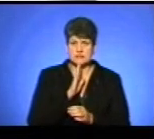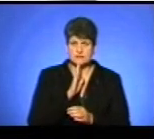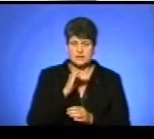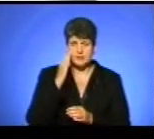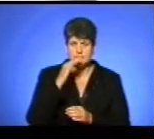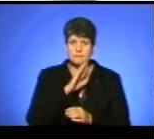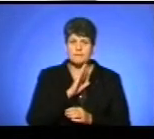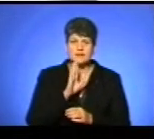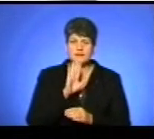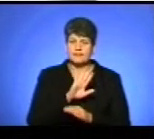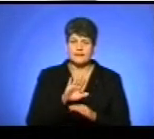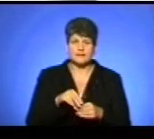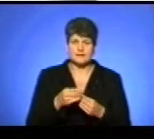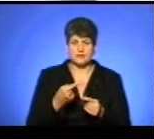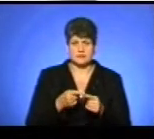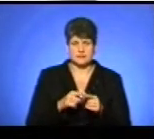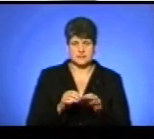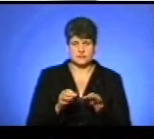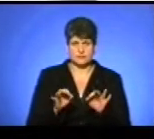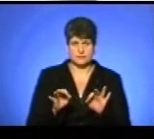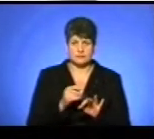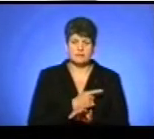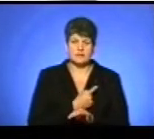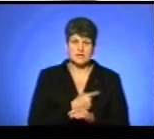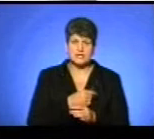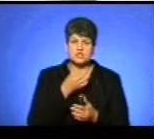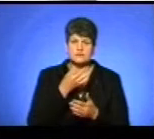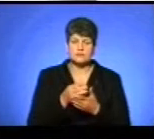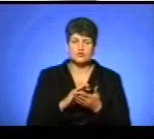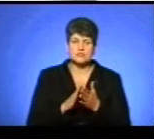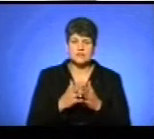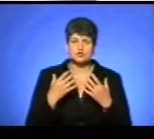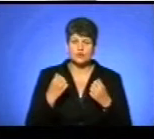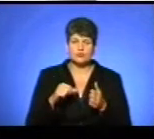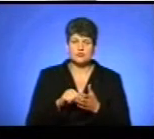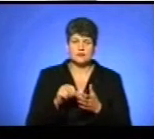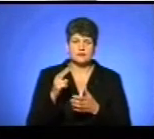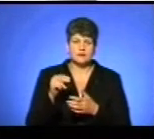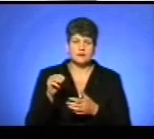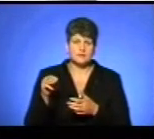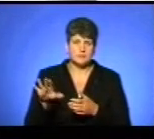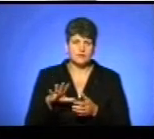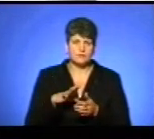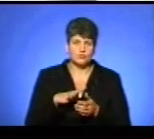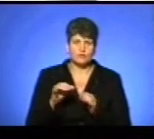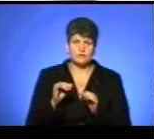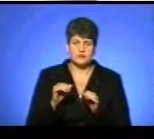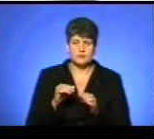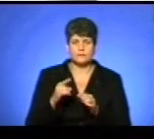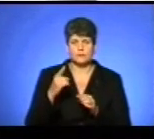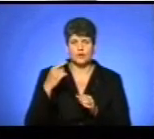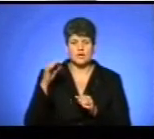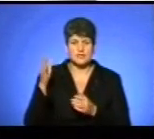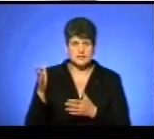батьки неповнолітньої не дали на це дозвіл. Медичний звіт про стан здоров'я учасників ДТП надійшов до управління патрульної поліції.